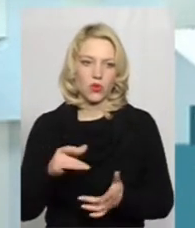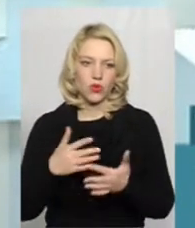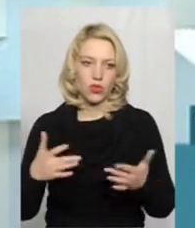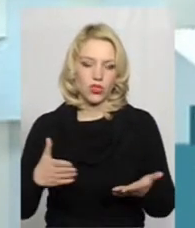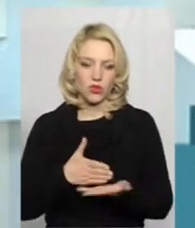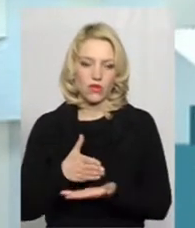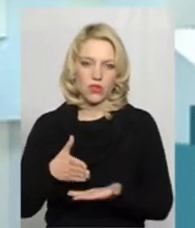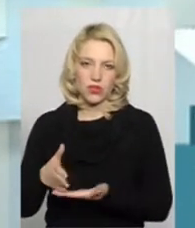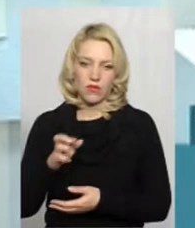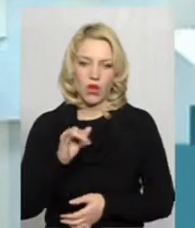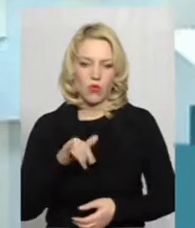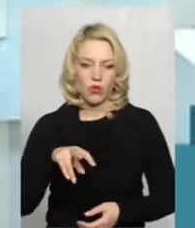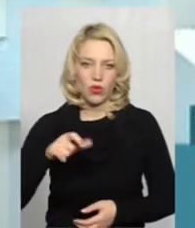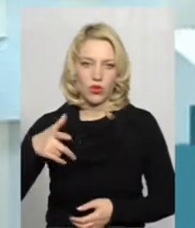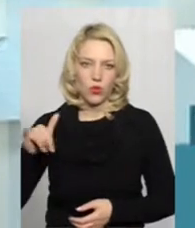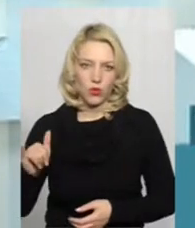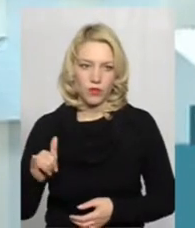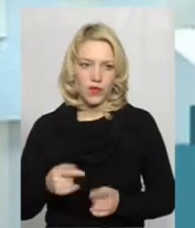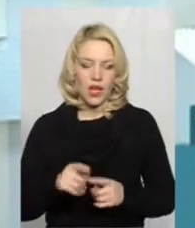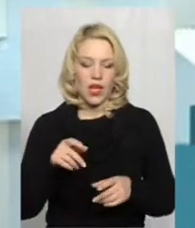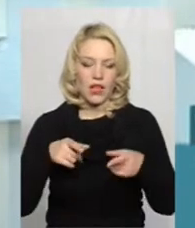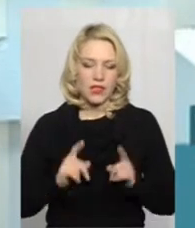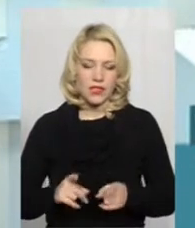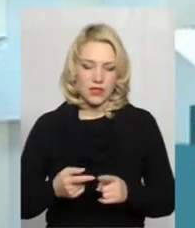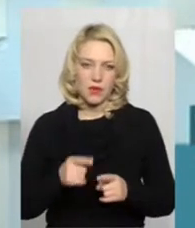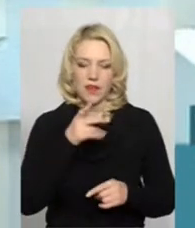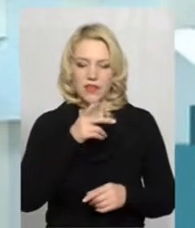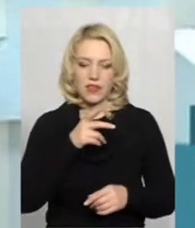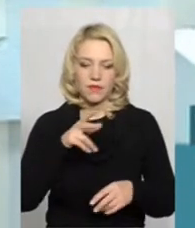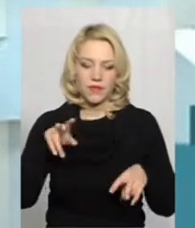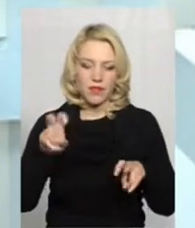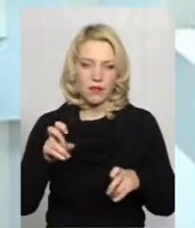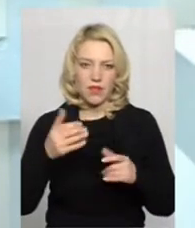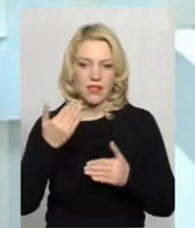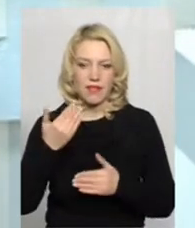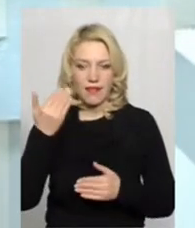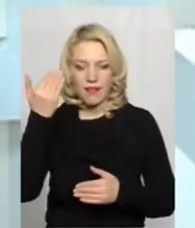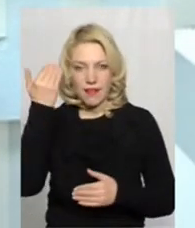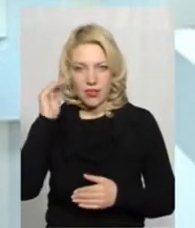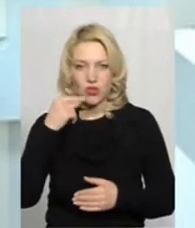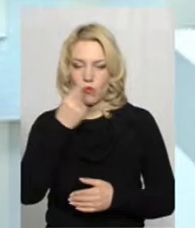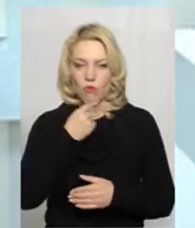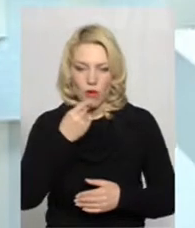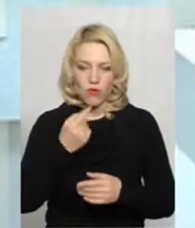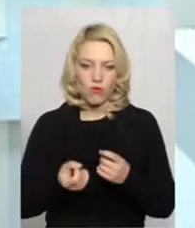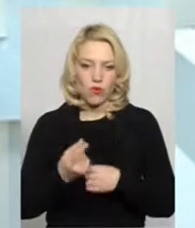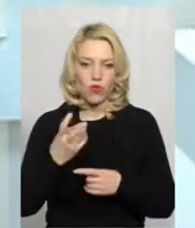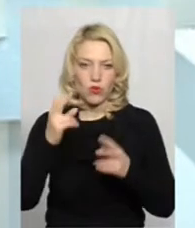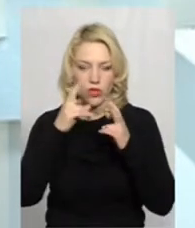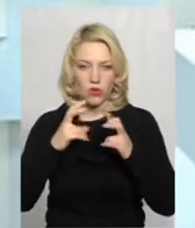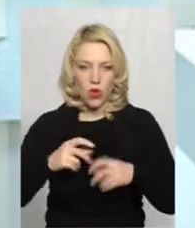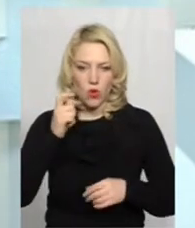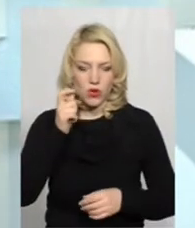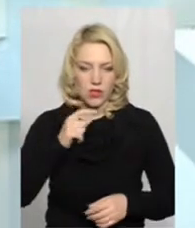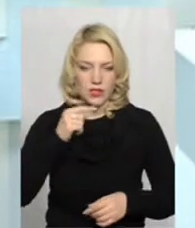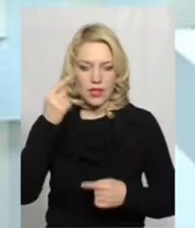різновидів булінгу, а насправді термін іншомовного походження, але за дослідженнями українських